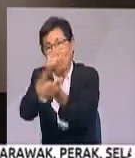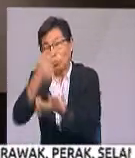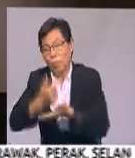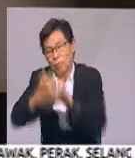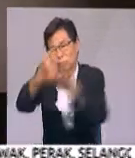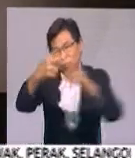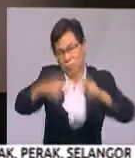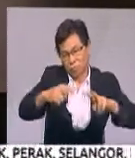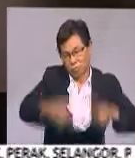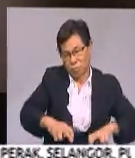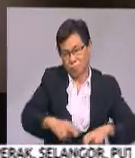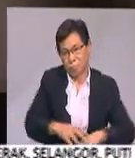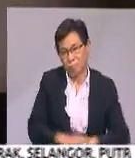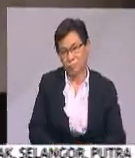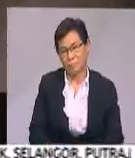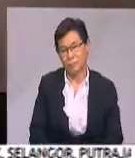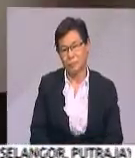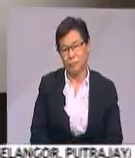membantu siasatan.